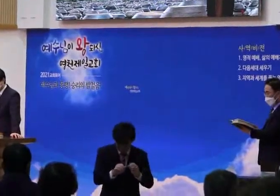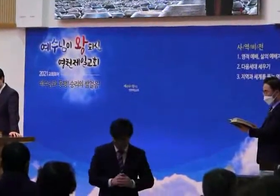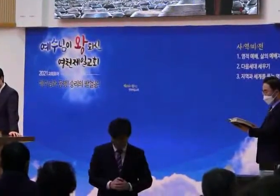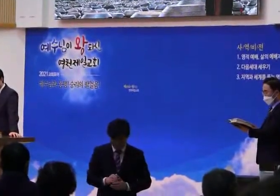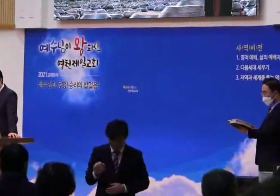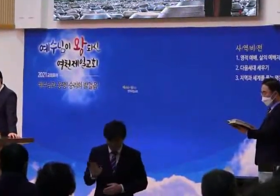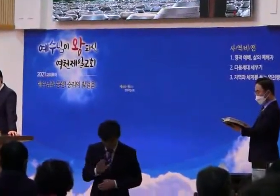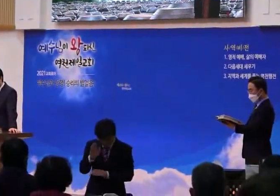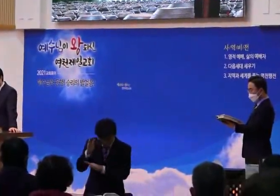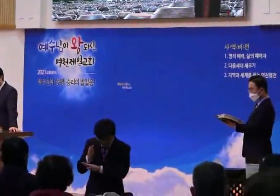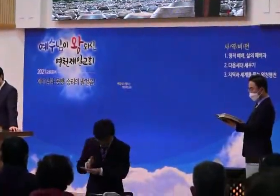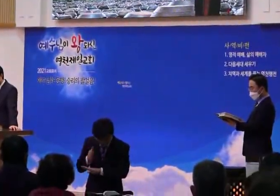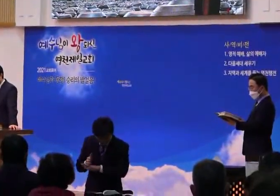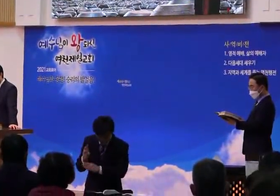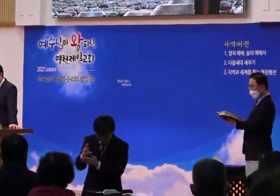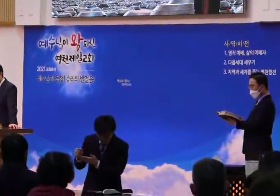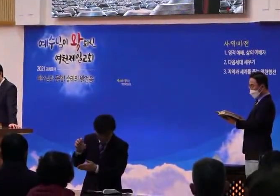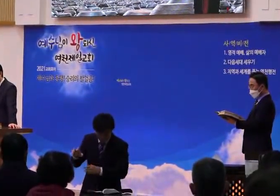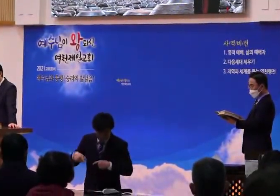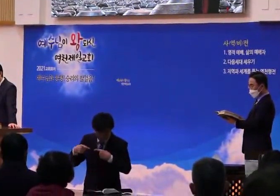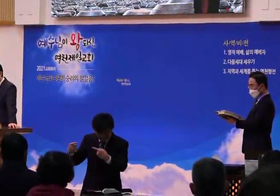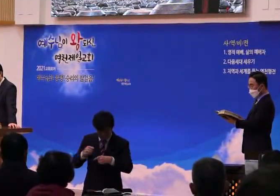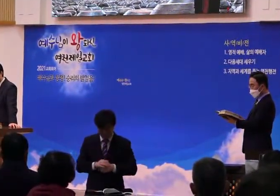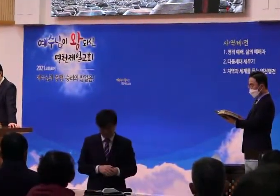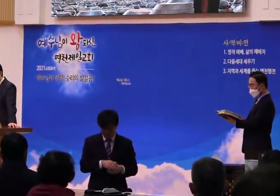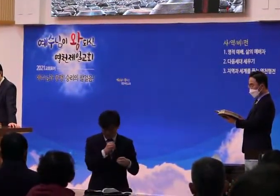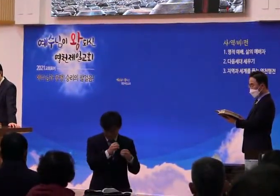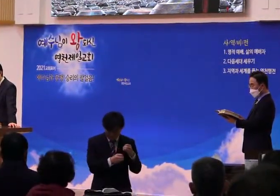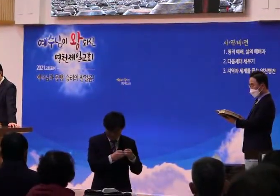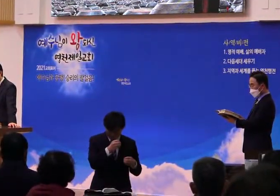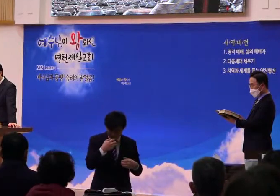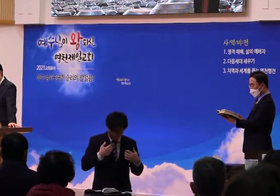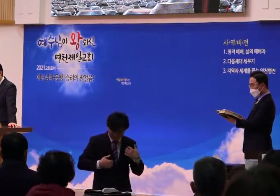우리가 감사함으로 그 앞에 나가며